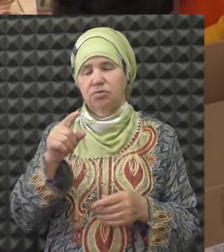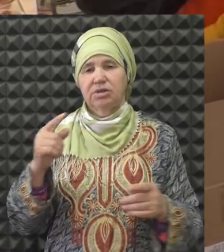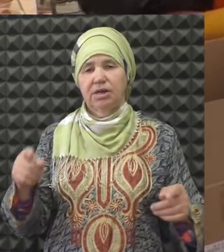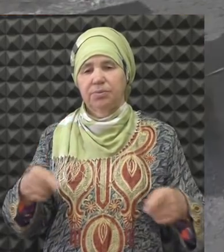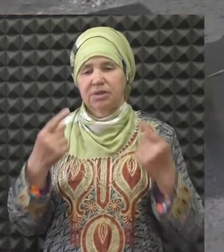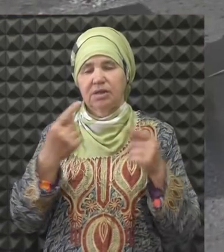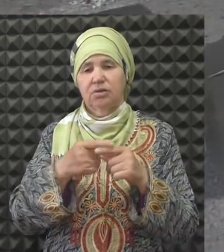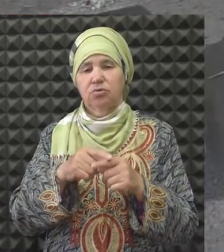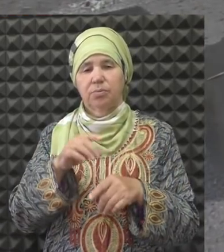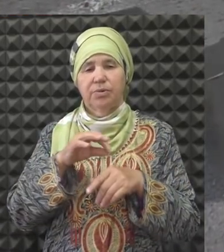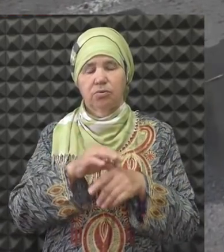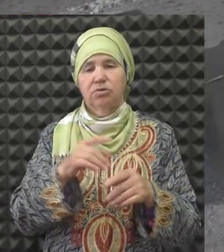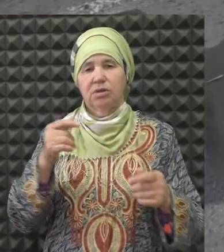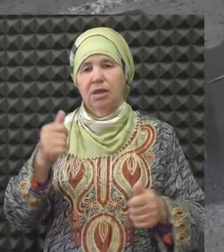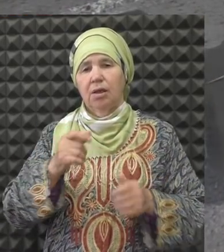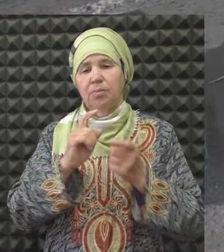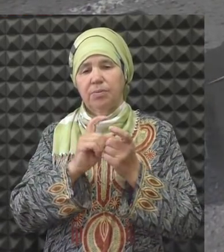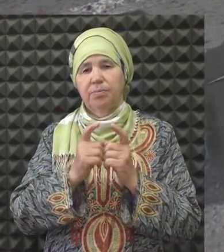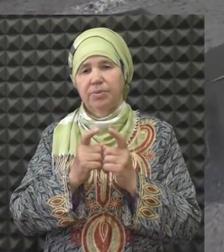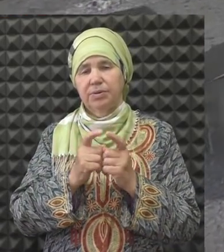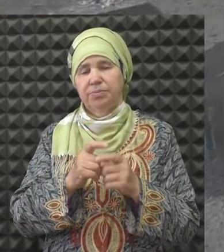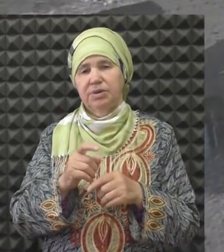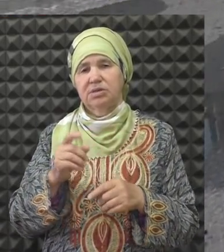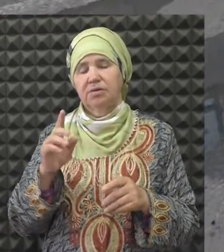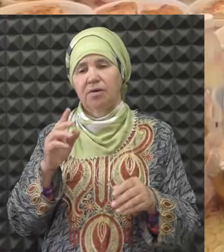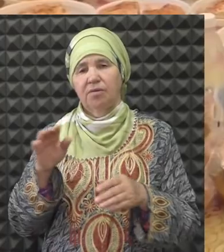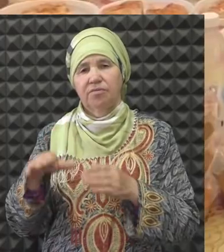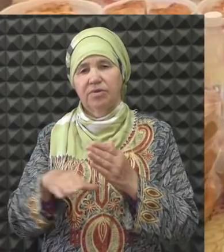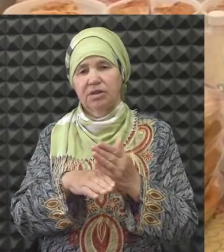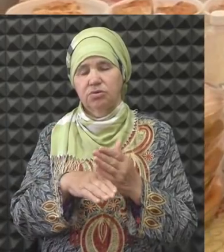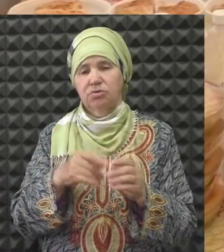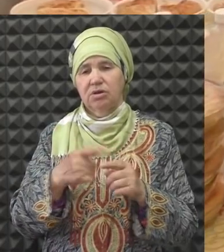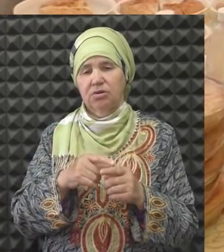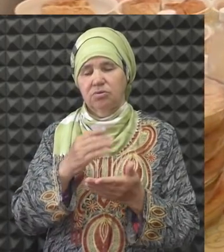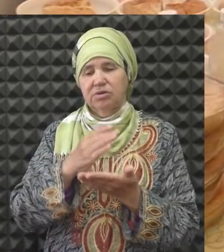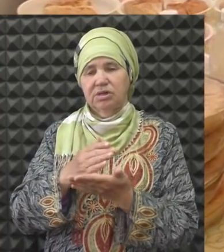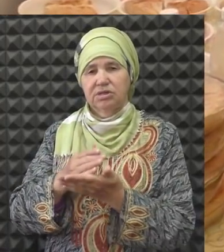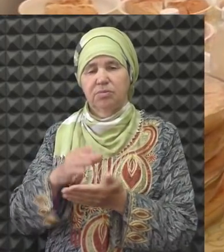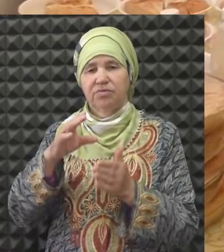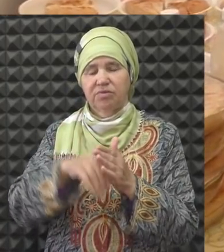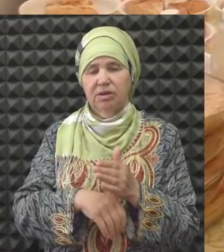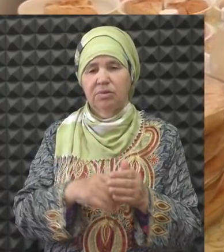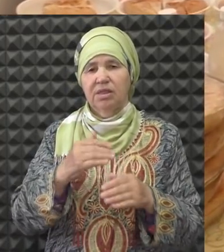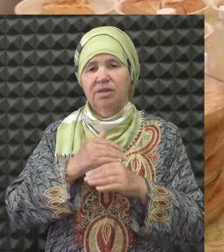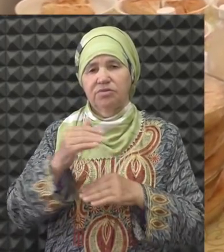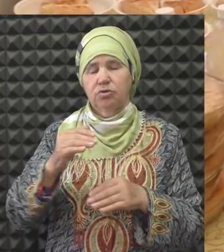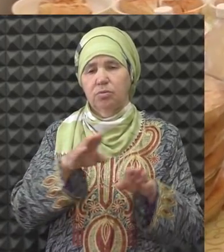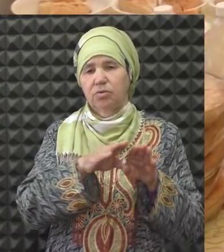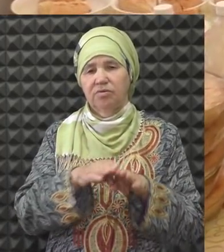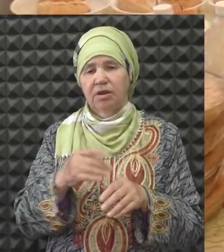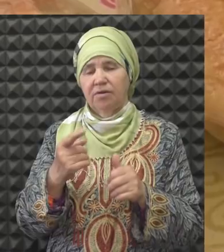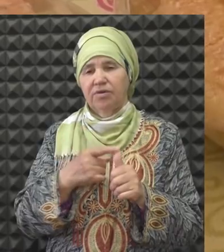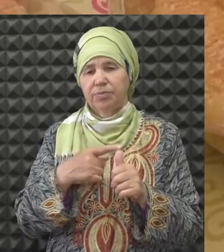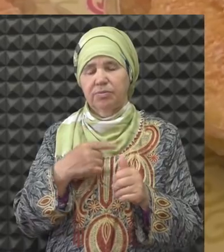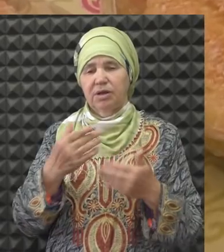участие приняли реабилитанты, которые проходят курсы по борьбе с зависимостью, и, конечно, волонтеры – которые внесли значимый вклад в проведение ифтаров на высоком